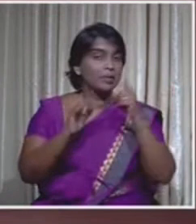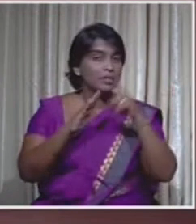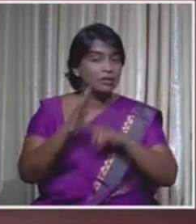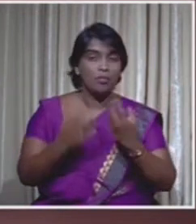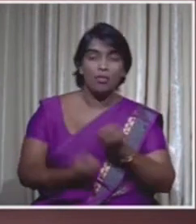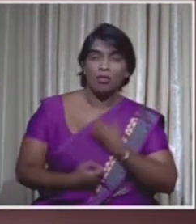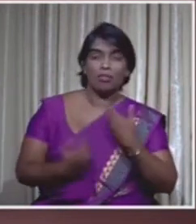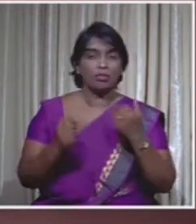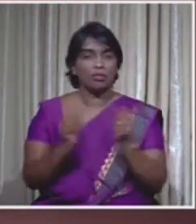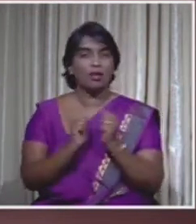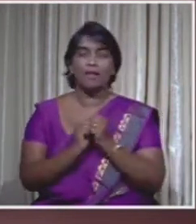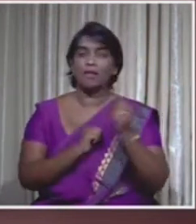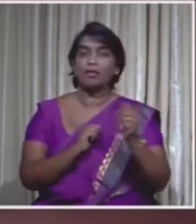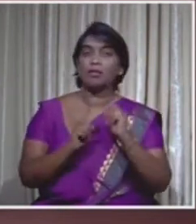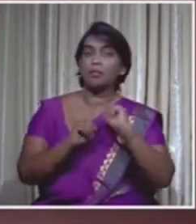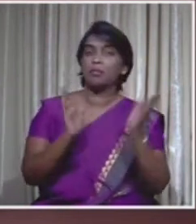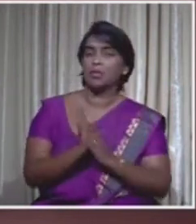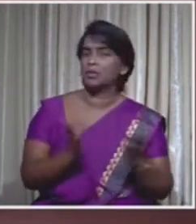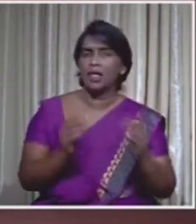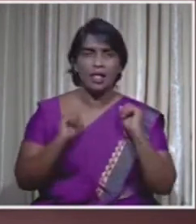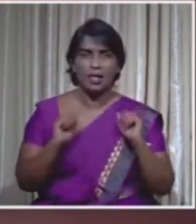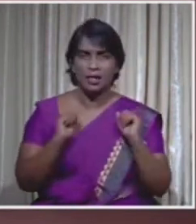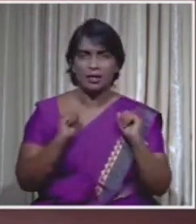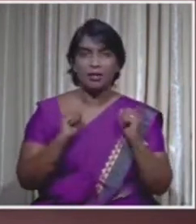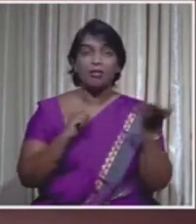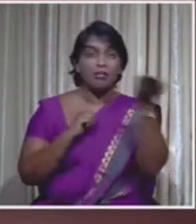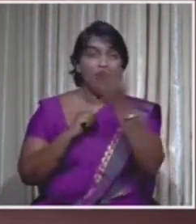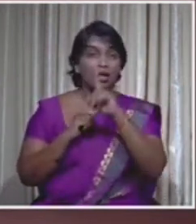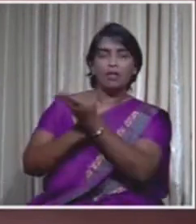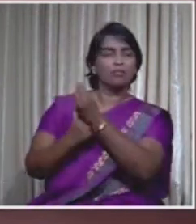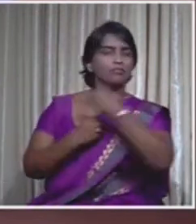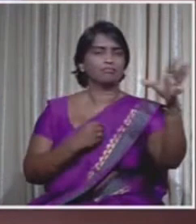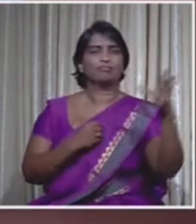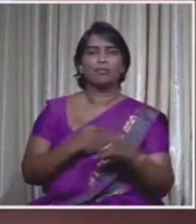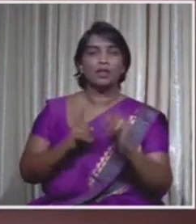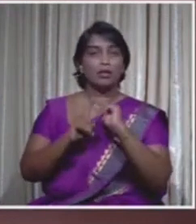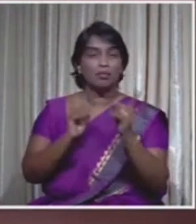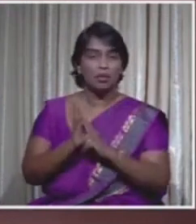වුමනා එපාකම් මත කටයුතු කරන අග්‍රාමාත්‍යවරයෙක් ඉන්නේ. ඇයි? තමුන්නාන්සලා ඉල්ලුපොම සල්ලි දෙනවා.